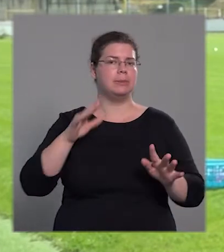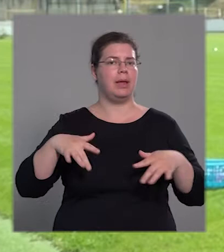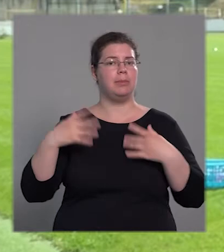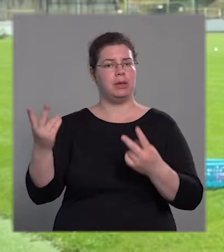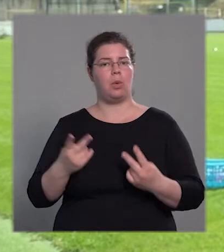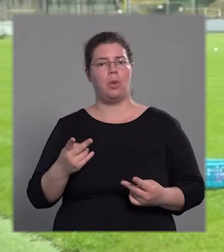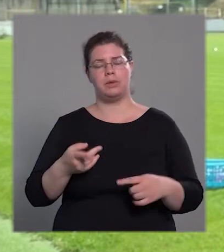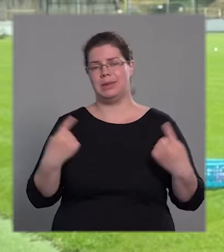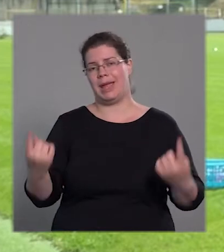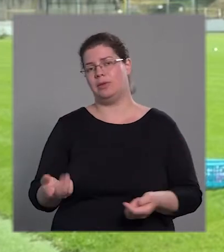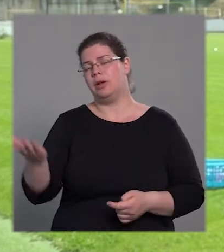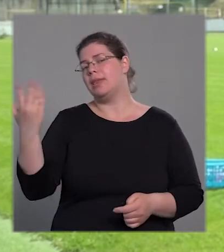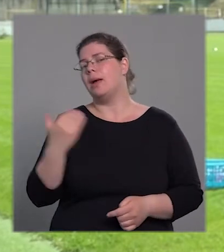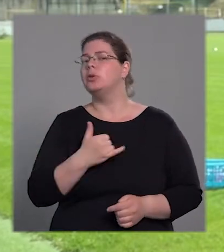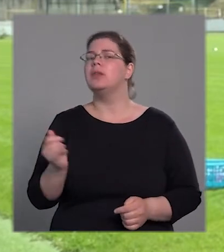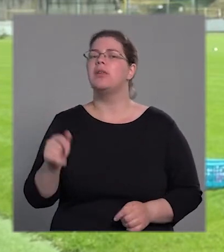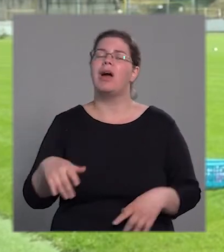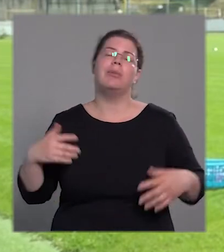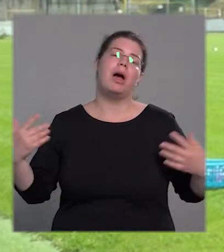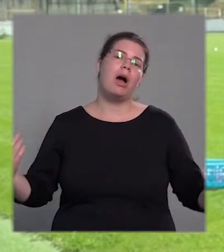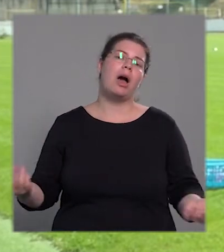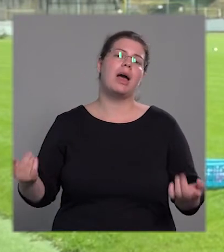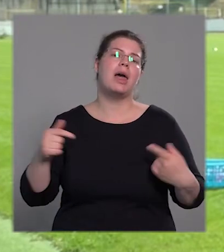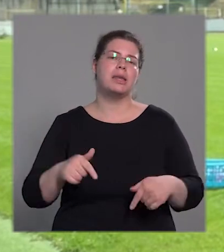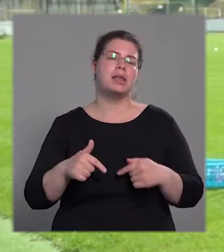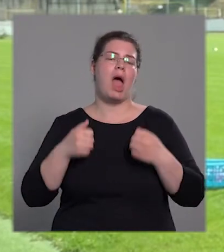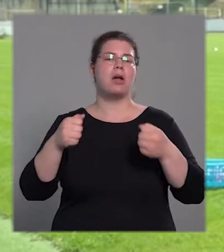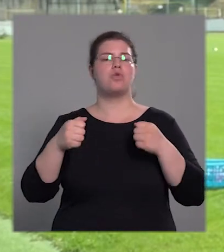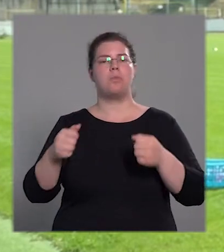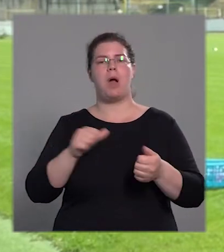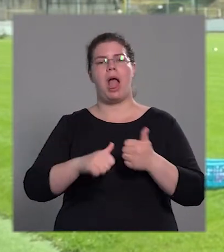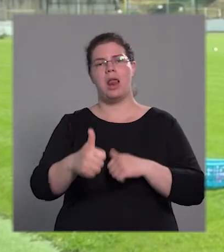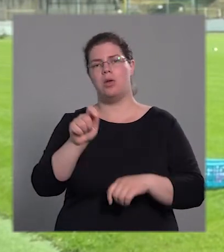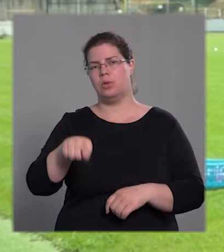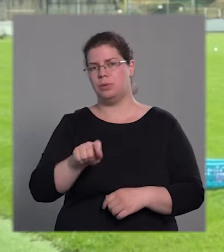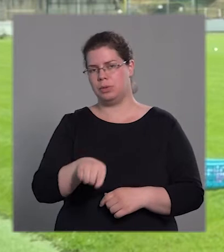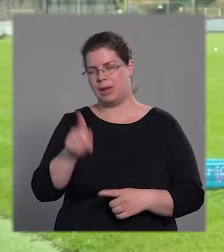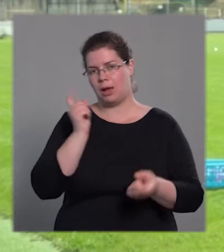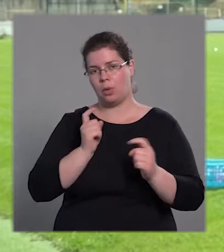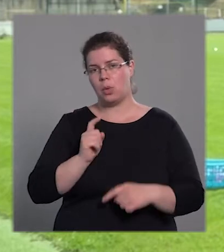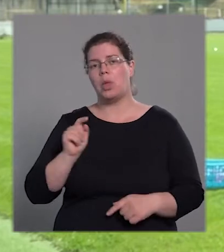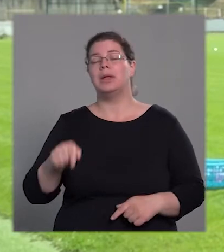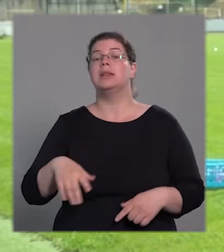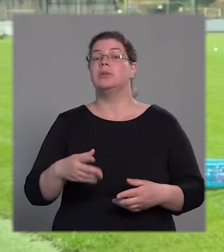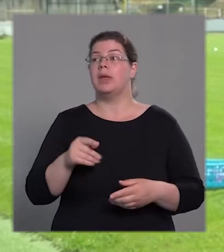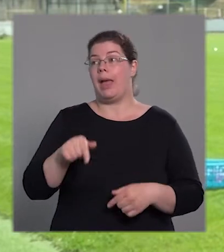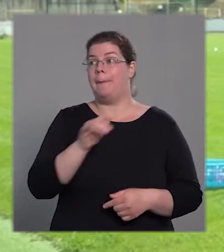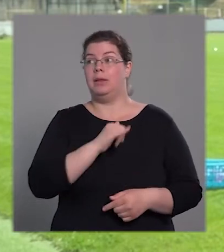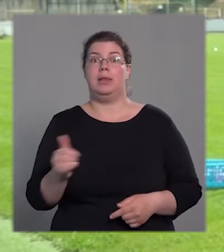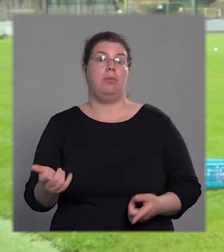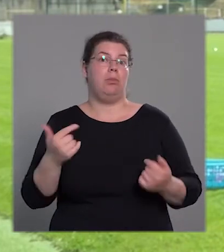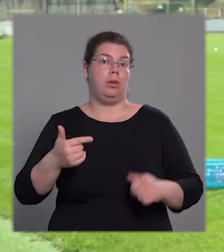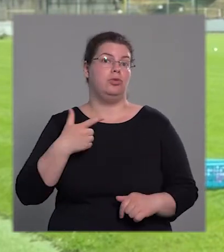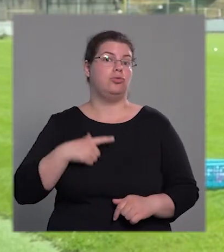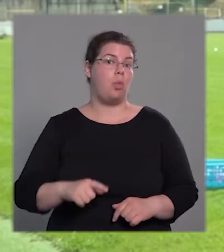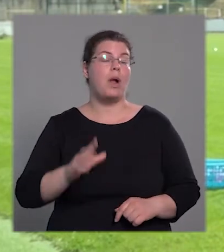az elmúlt években, akár a kupa elődöntőre gondolok itt, hiszen ebből az évből is azért volt